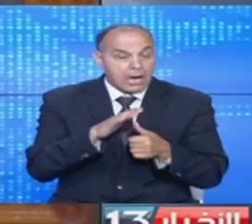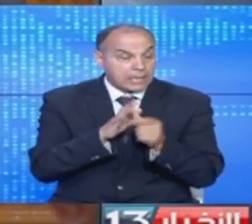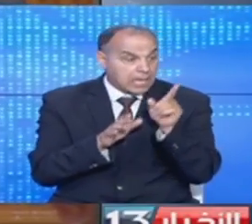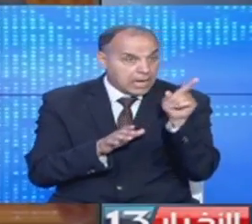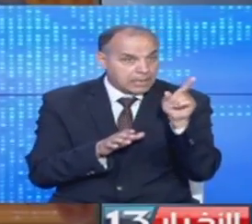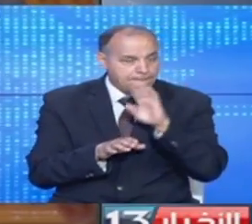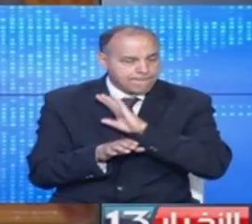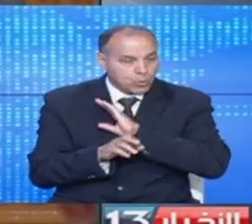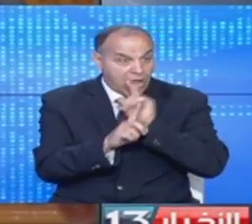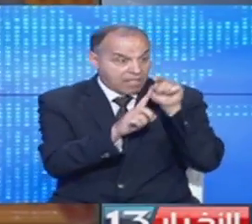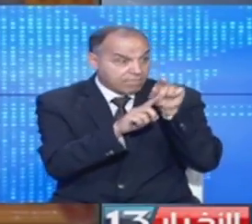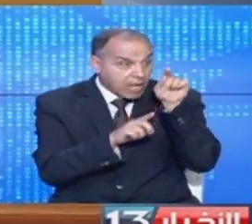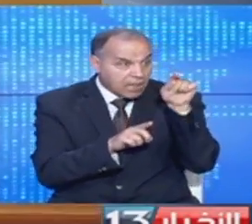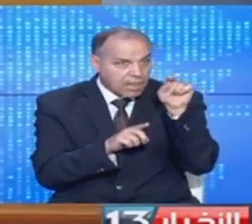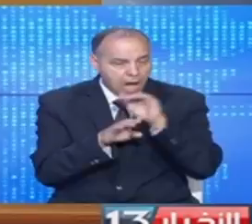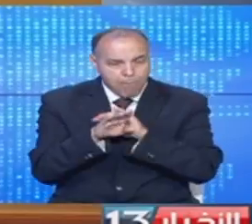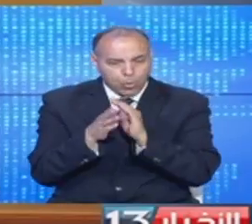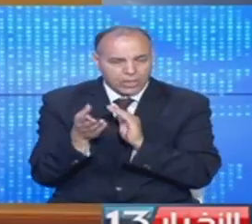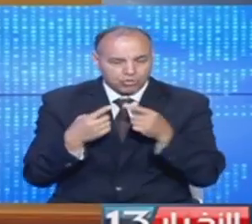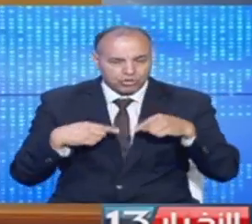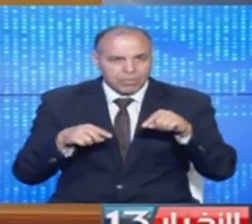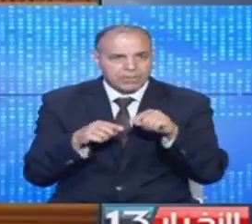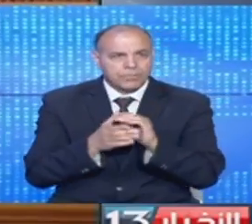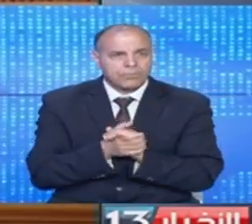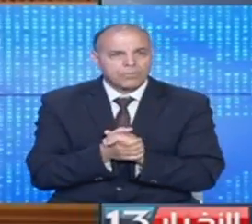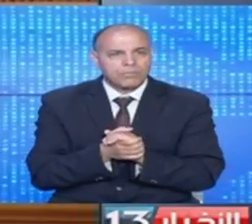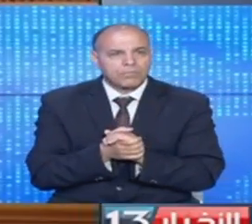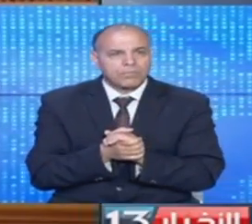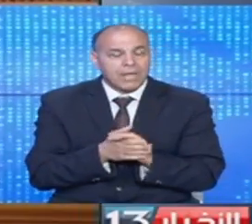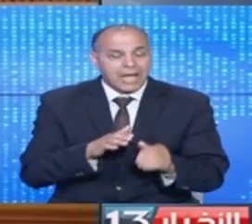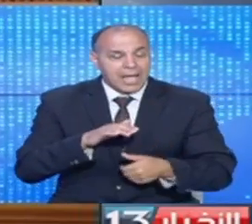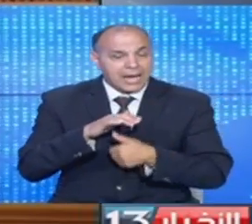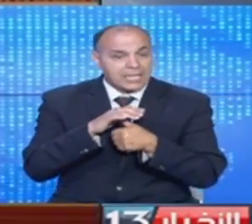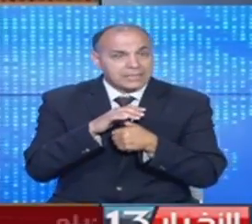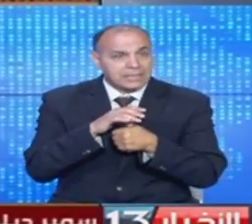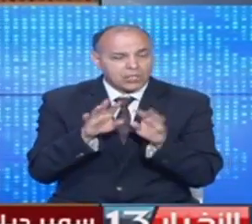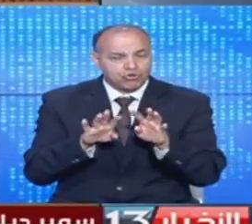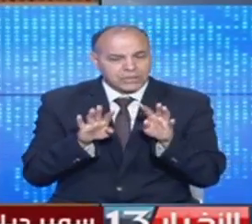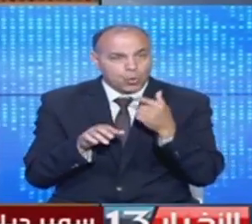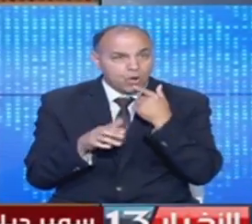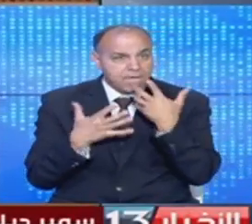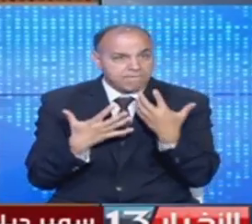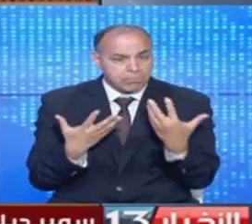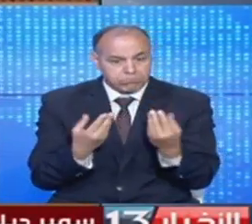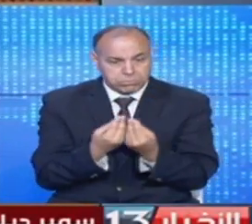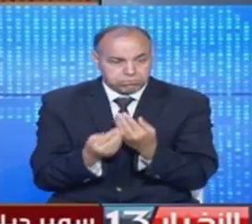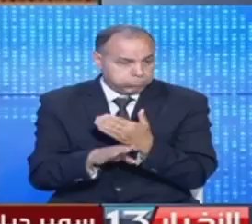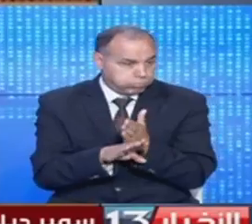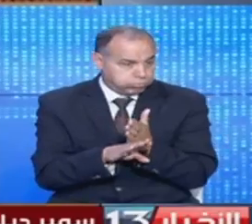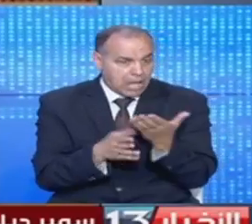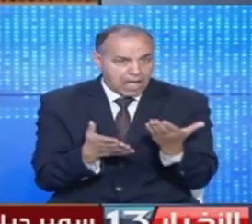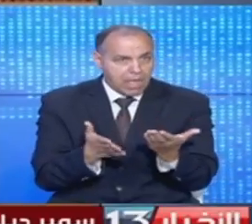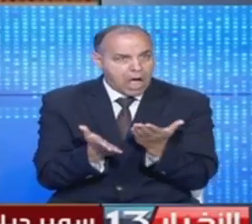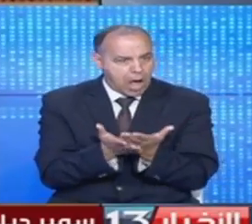الرئيس أنت المعني بهذه الجلسة بالذات. السيد رئيس الجلسة إذا كان يحب يحضر لأخيرها